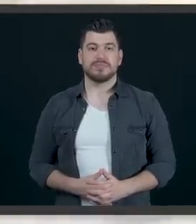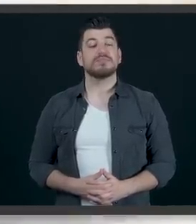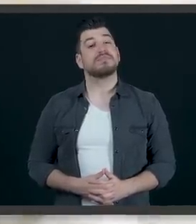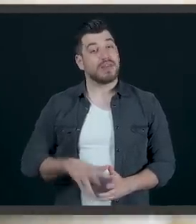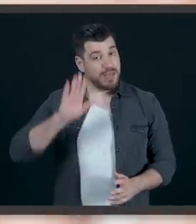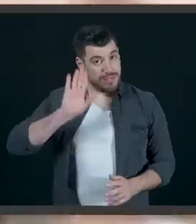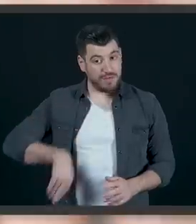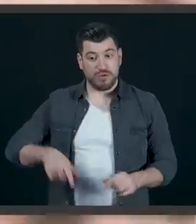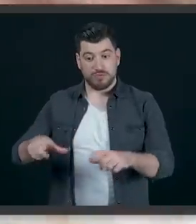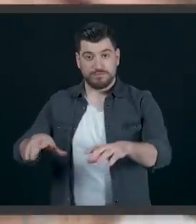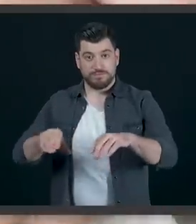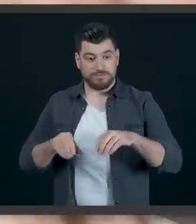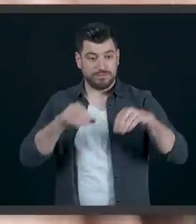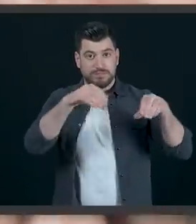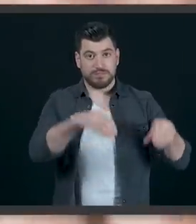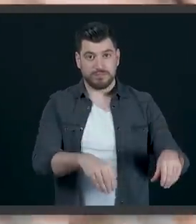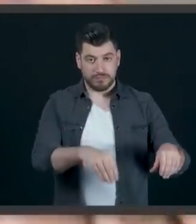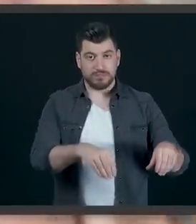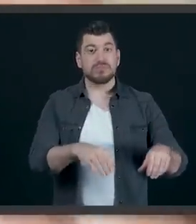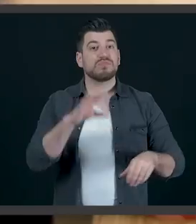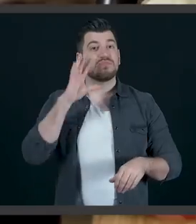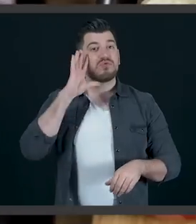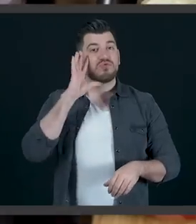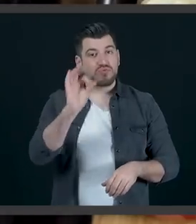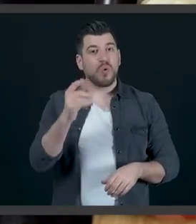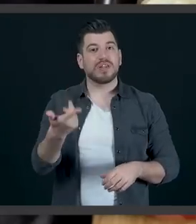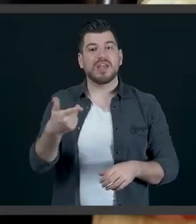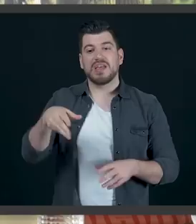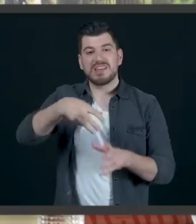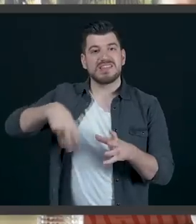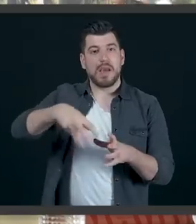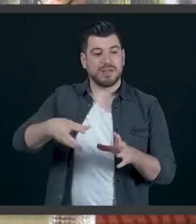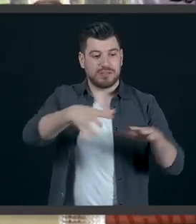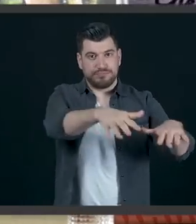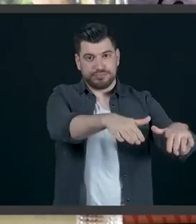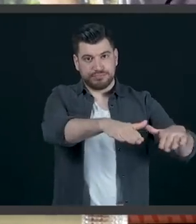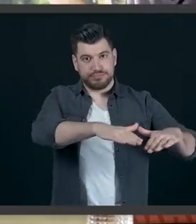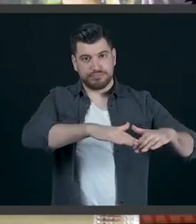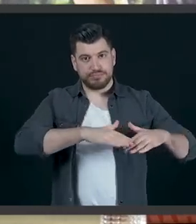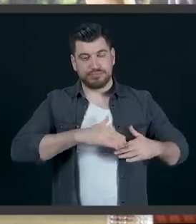Θα βάλω και το τελευταίο εδώ. Θα πάρω και θα ρίξω όλη τη γέμιση από πάνω.